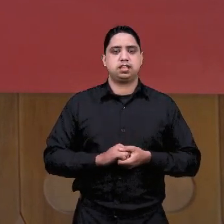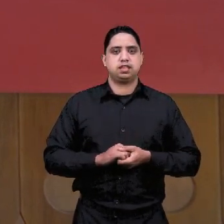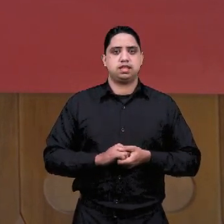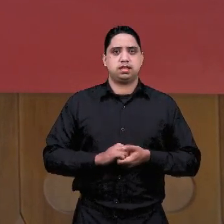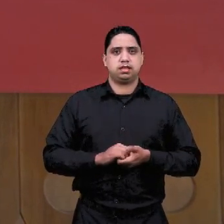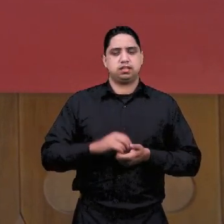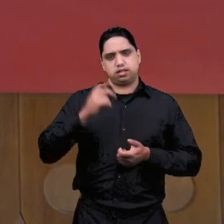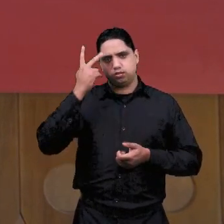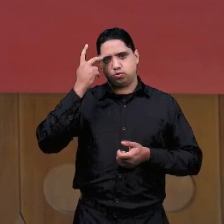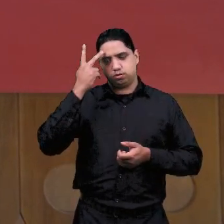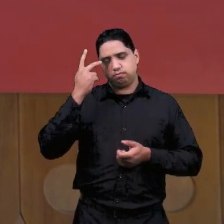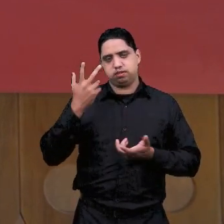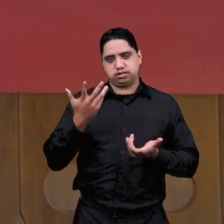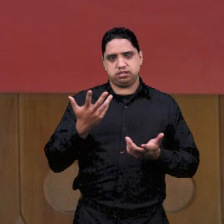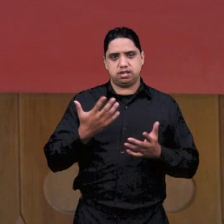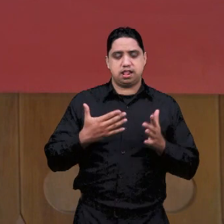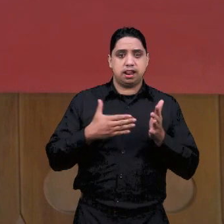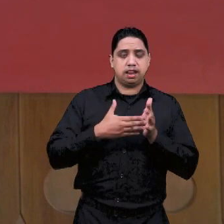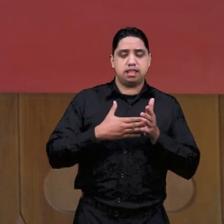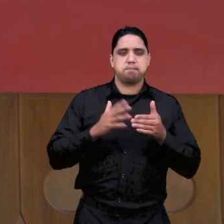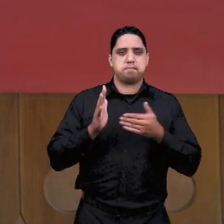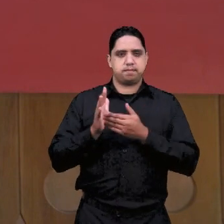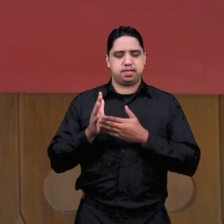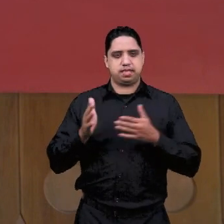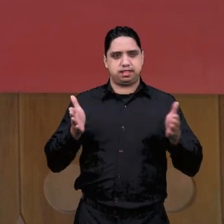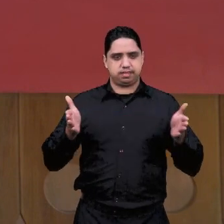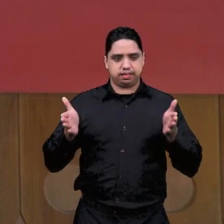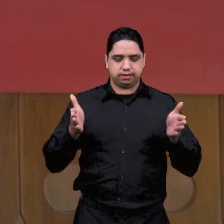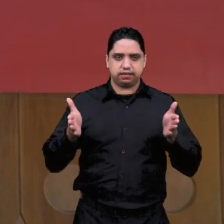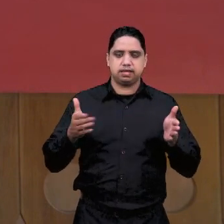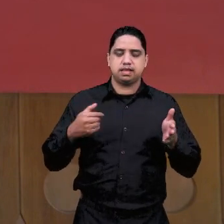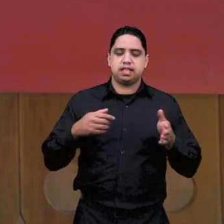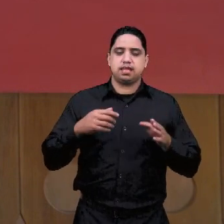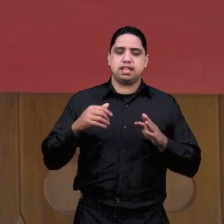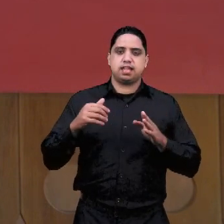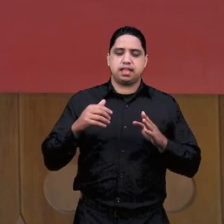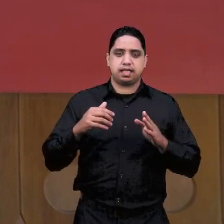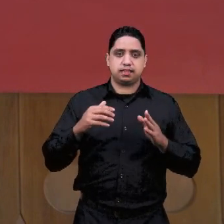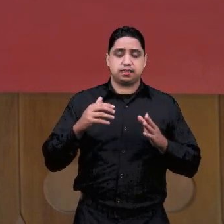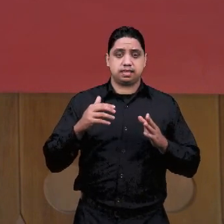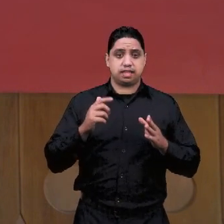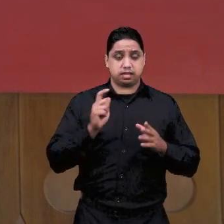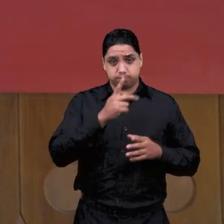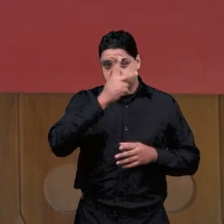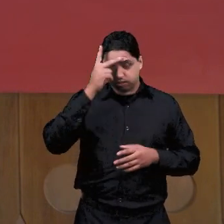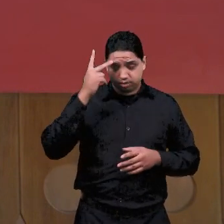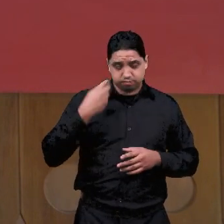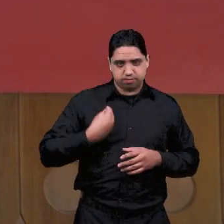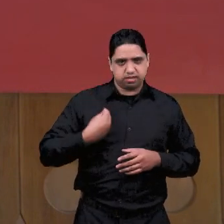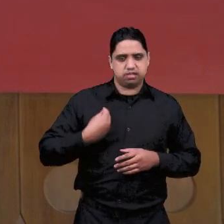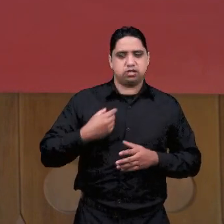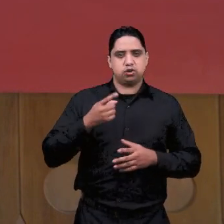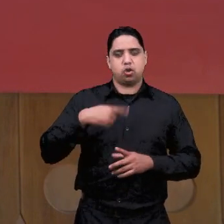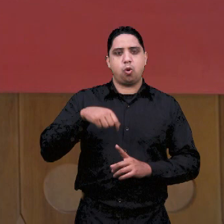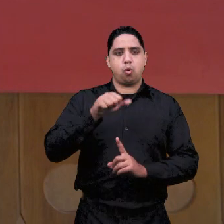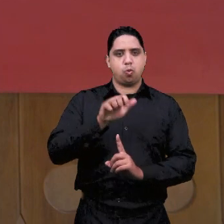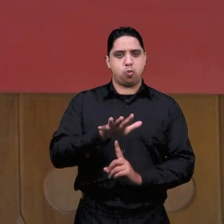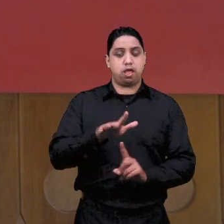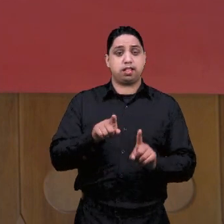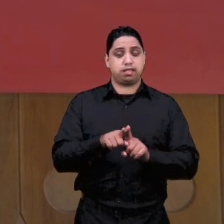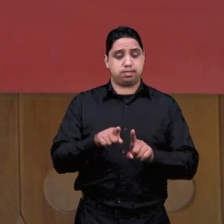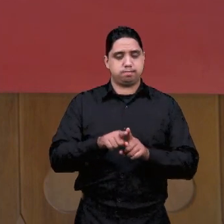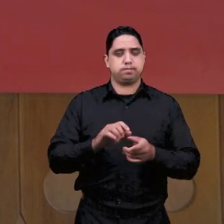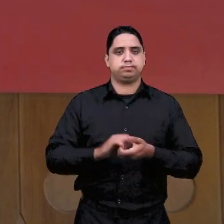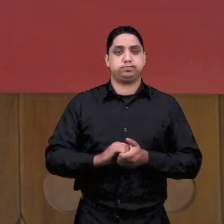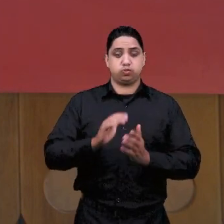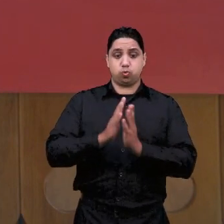Dans les limites, nos enfants, intermédiaires et adolescents qui sont présents, nous allons prier pour elles aussi. Prions au